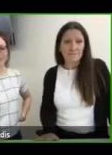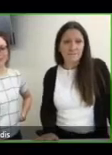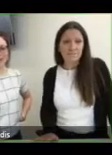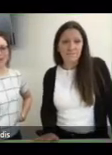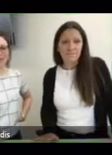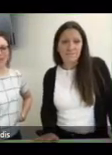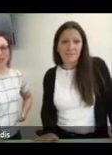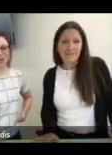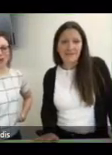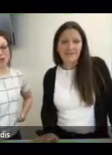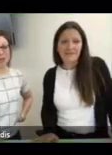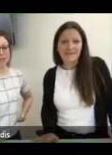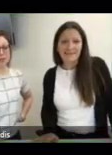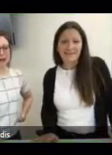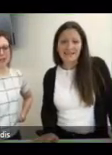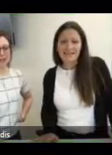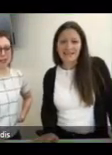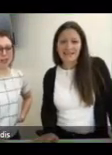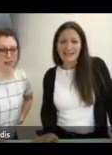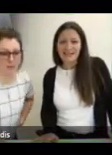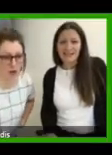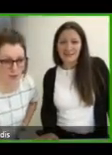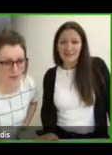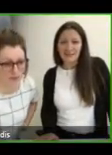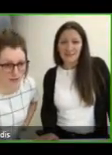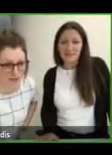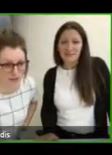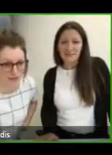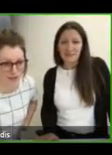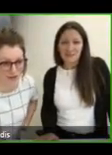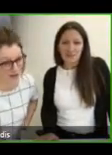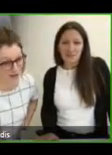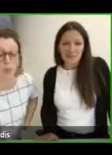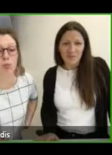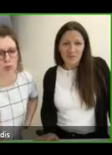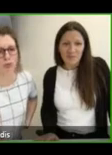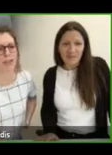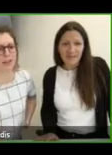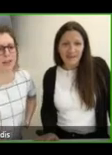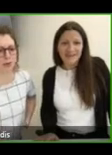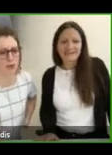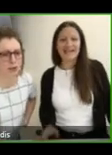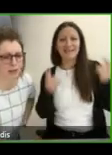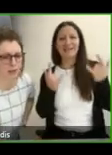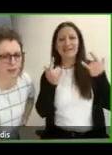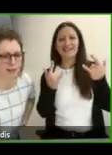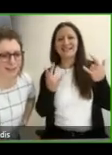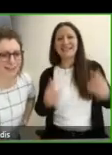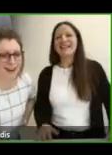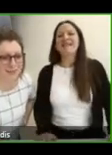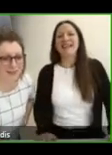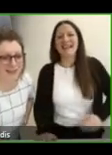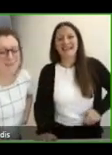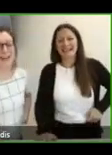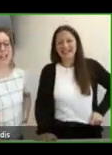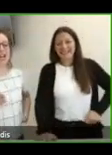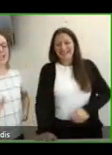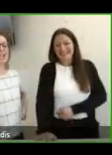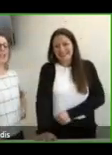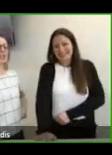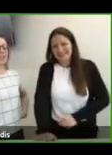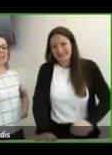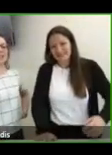variées? Tellement. On ne sait pas si ça vous parle. On vous invite aussi à lire dans le cas. Ça vous fait beaucoup. Vous êtes dans le jeu. Tamagotchi. Lire en même temps, mais